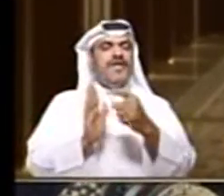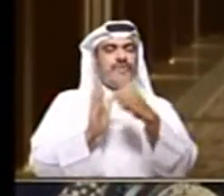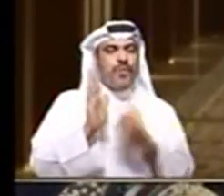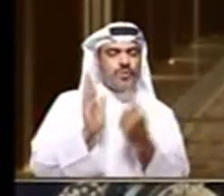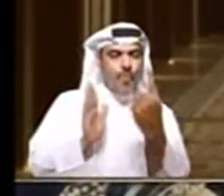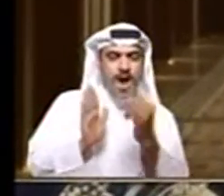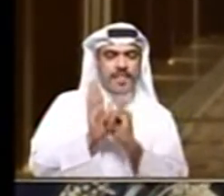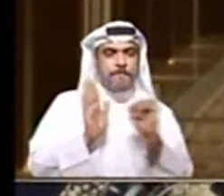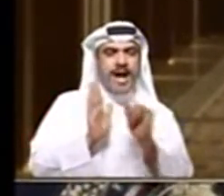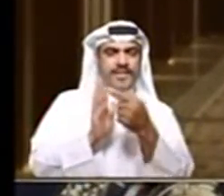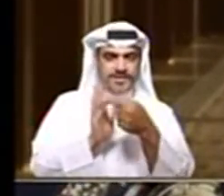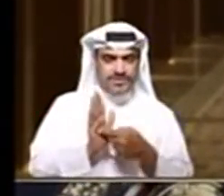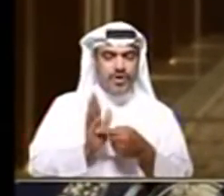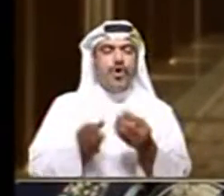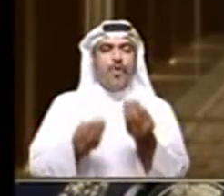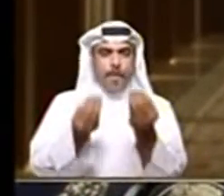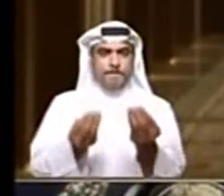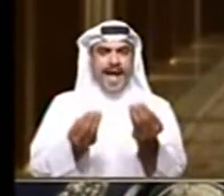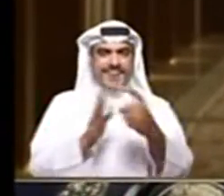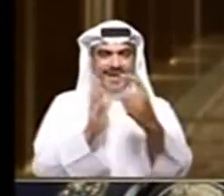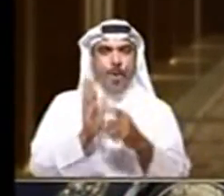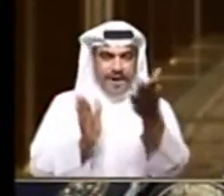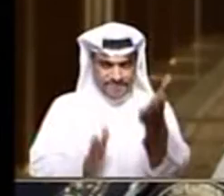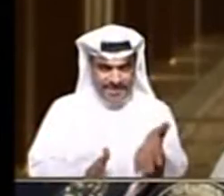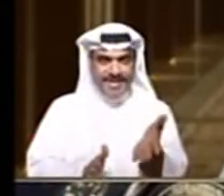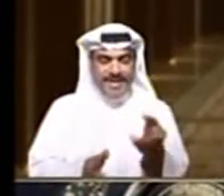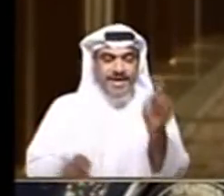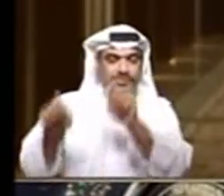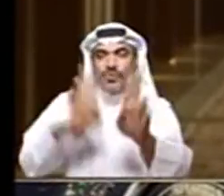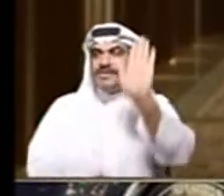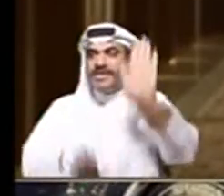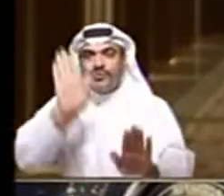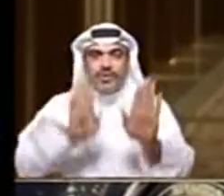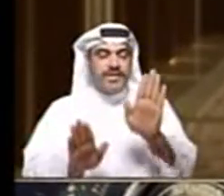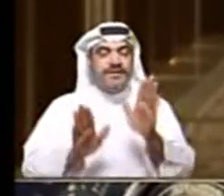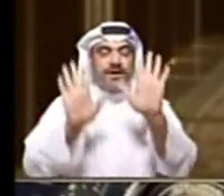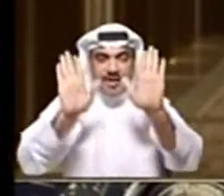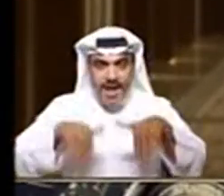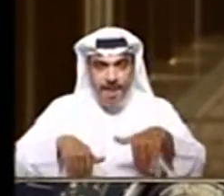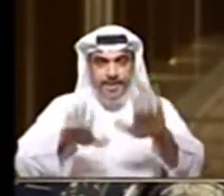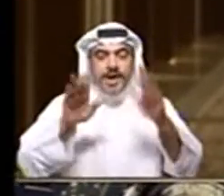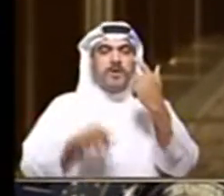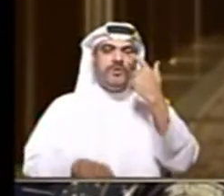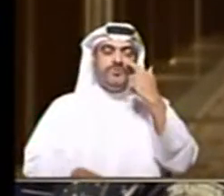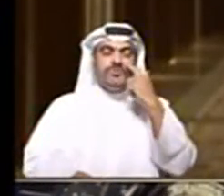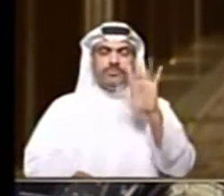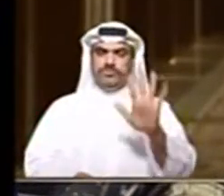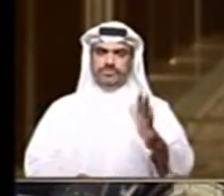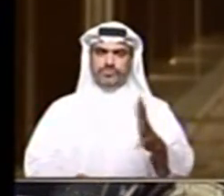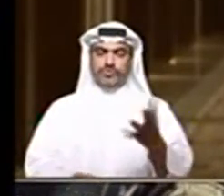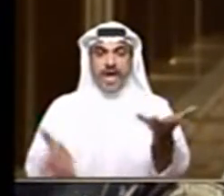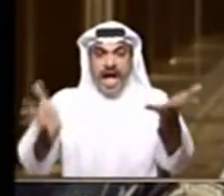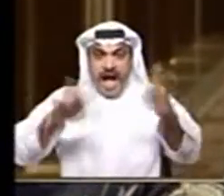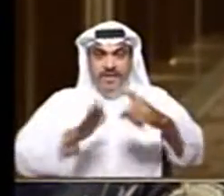مادتين، وبعض القوانين اللي فيها نقاش يعني عدد أقل، فقد يستغرب البعض العدد